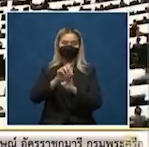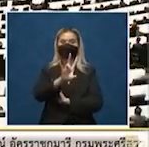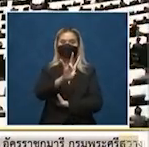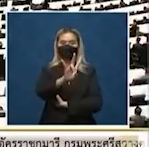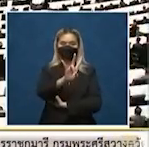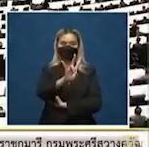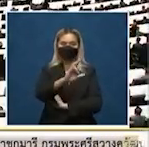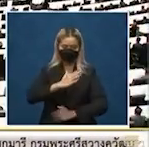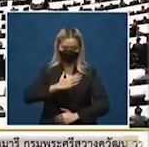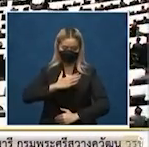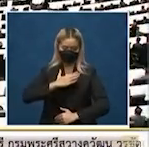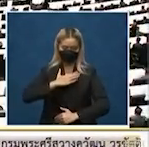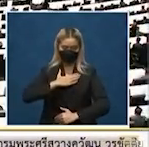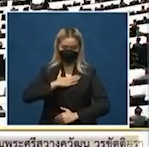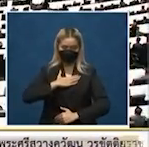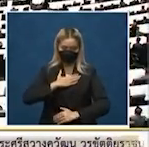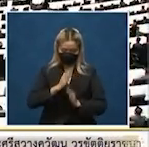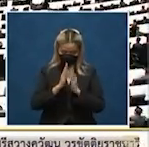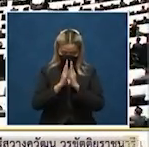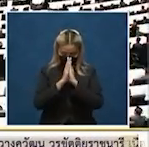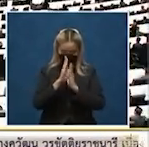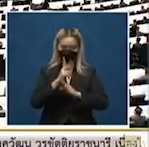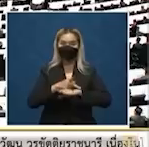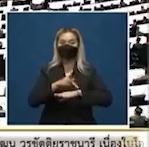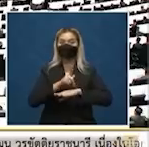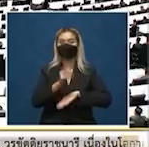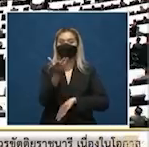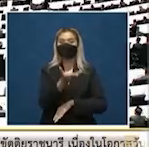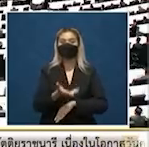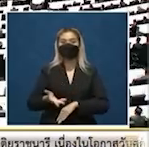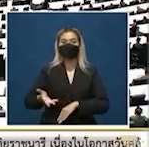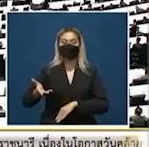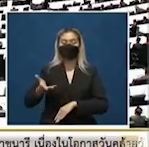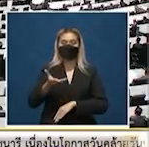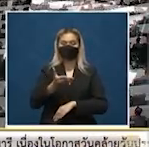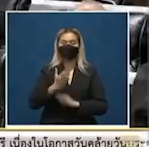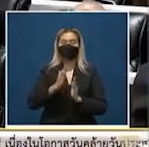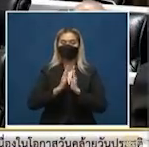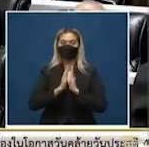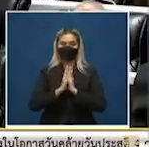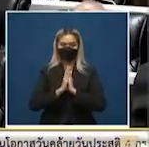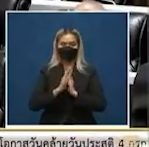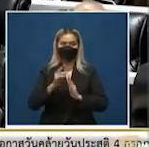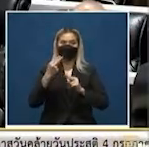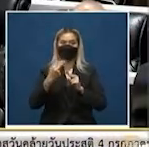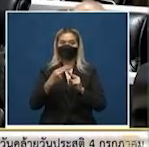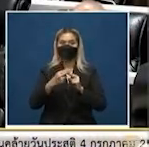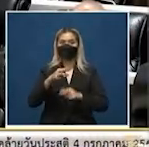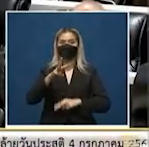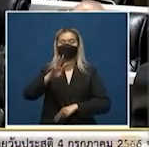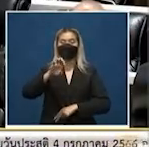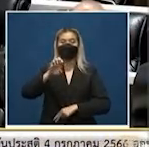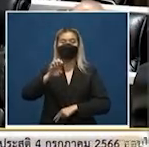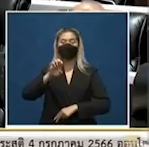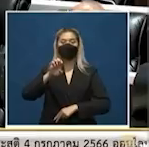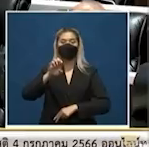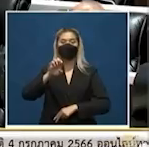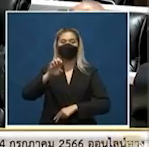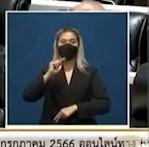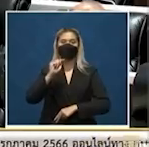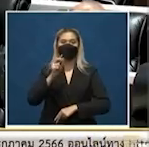กันเนี่ยยังไงในขั้วรัฐบาลรักษาการก็ไม่ชนะอยู่แล้วนะคะก็จะเห็นว่าสุดท้ายคุณปฏิพัทธ์ก็เอาชนะไป